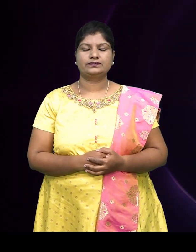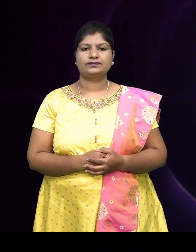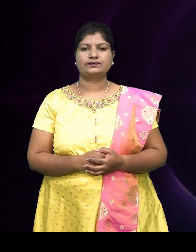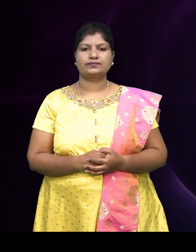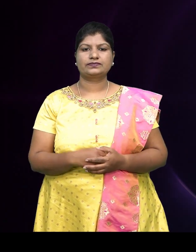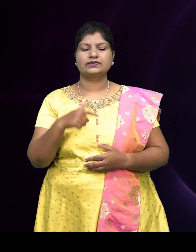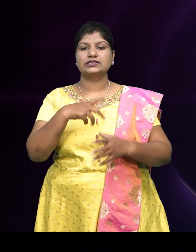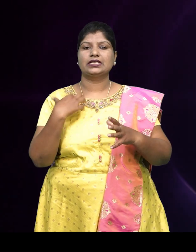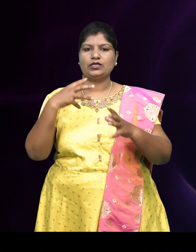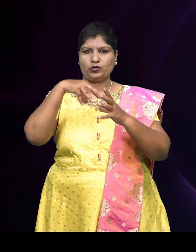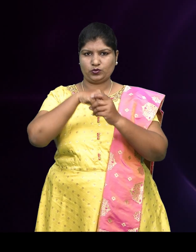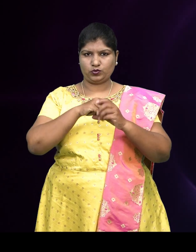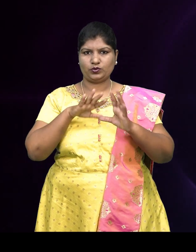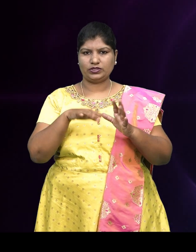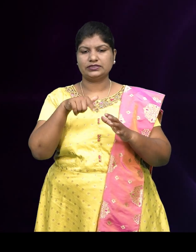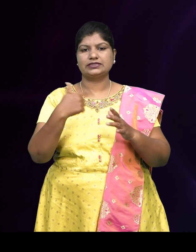कंकाल के घटक,